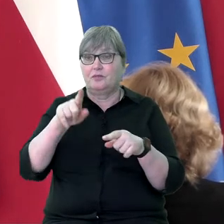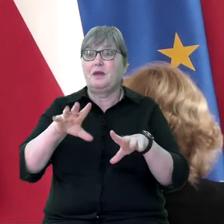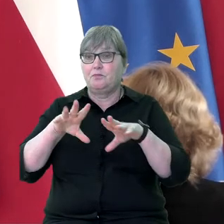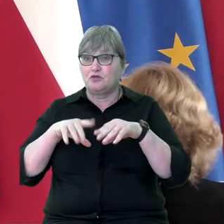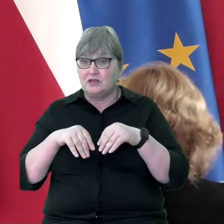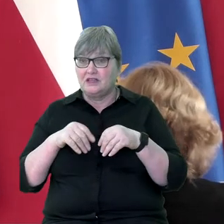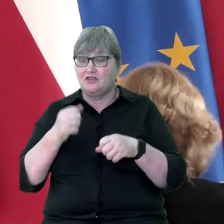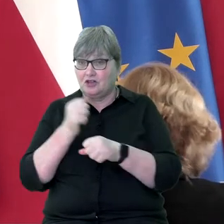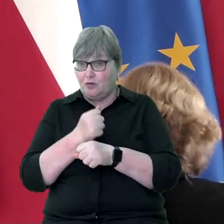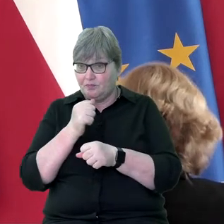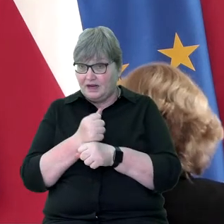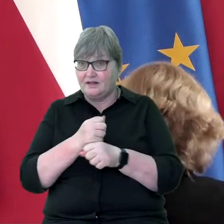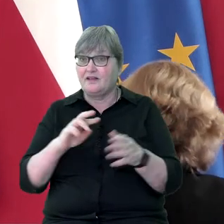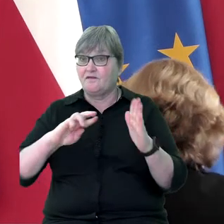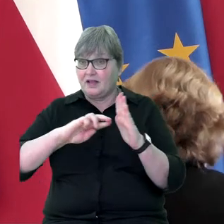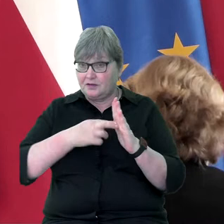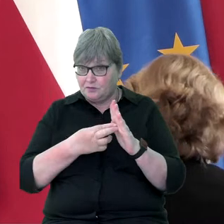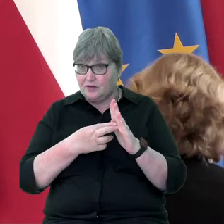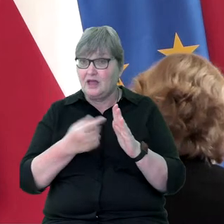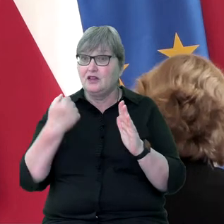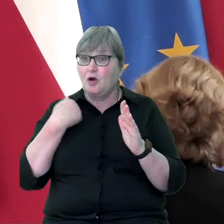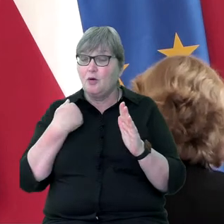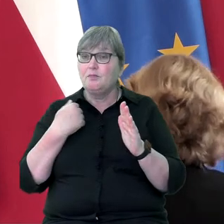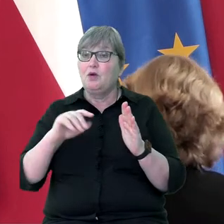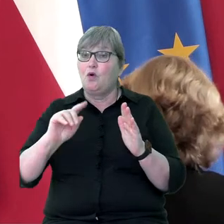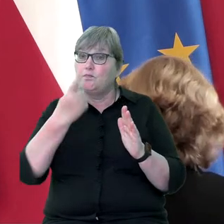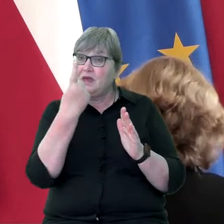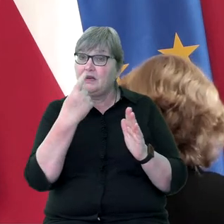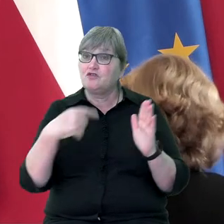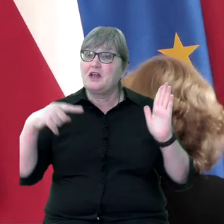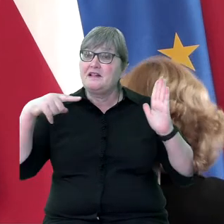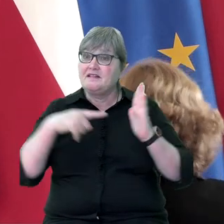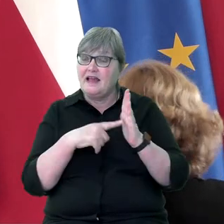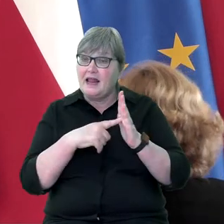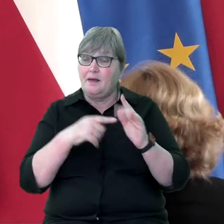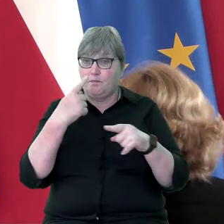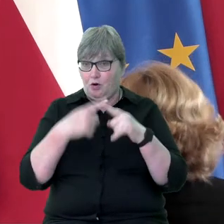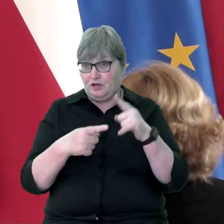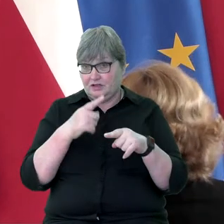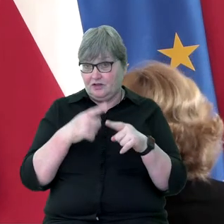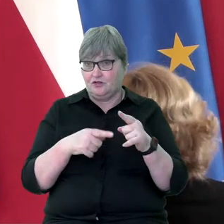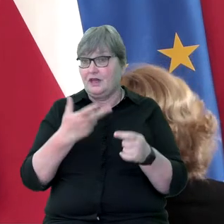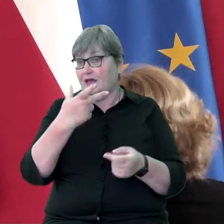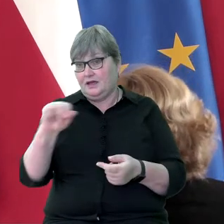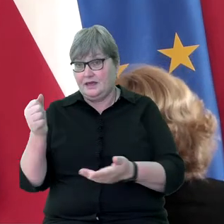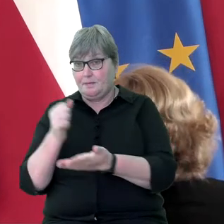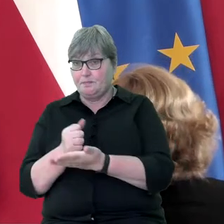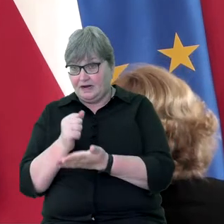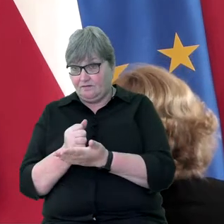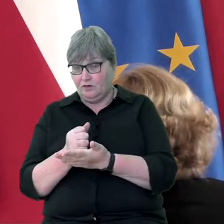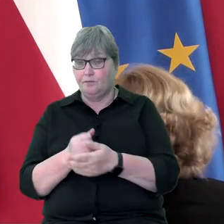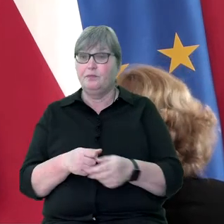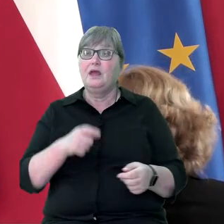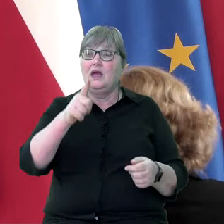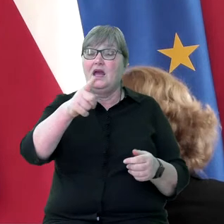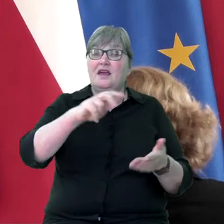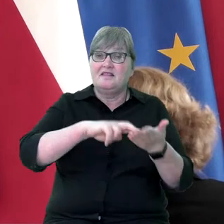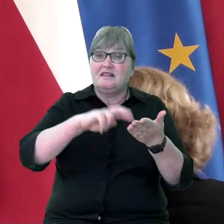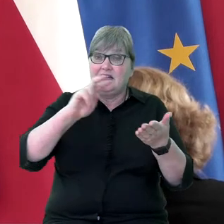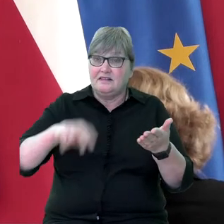podporządkowano celom politycznym, a nie zasadom prawa. Nastąpiło więc odejście od tego